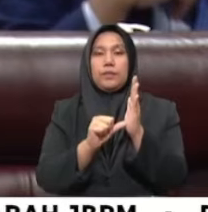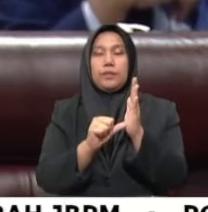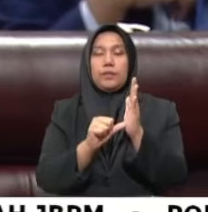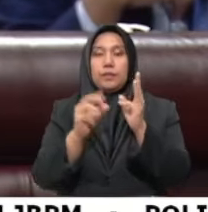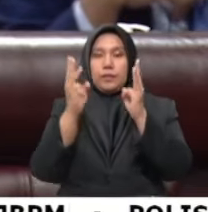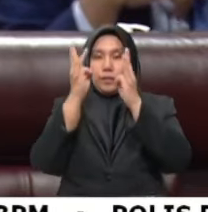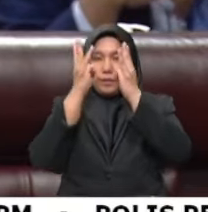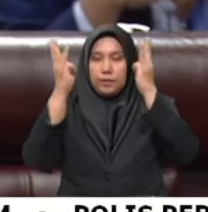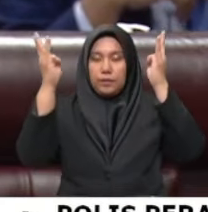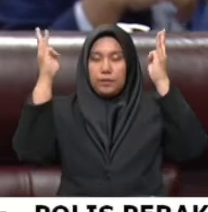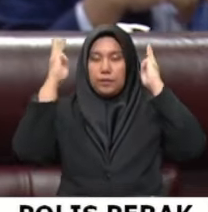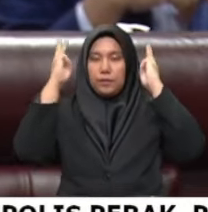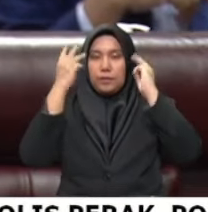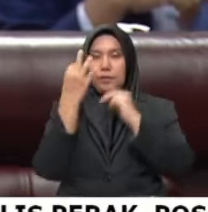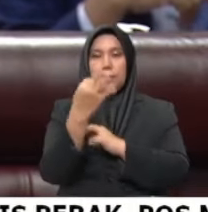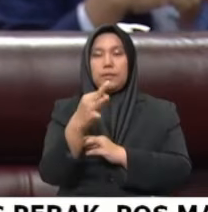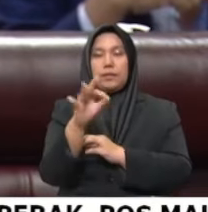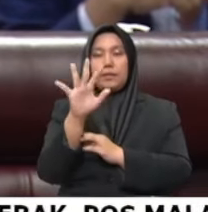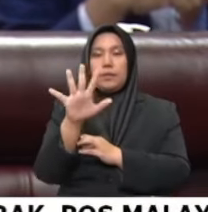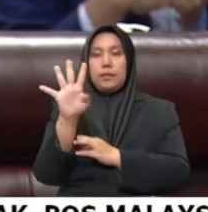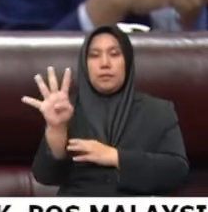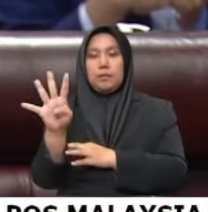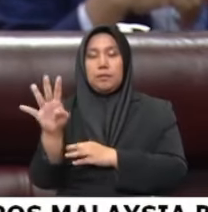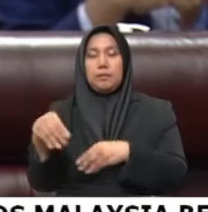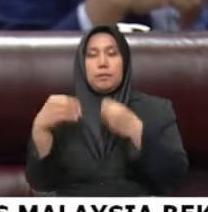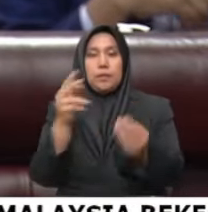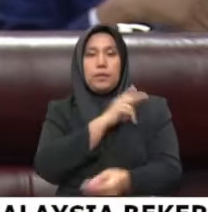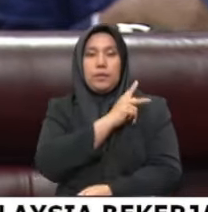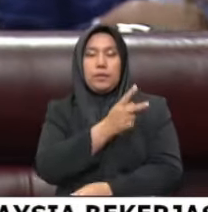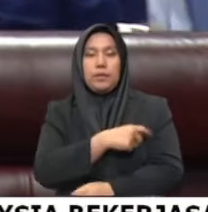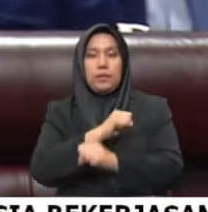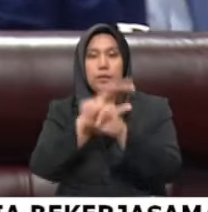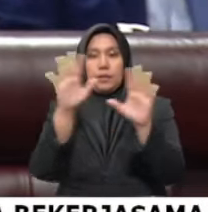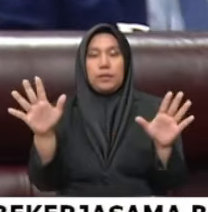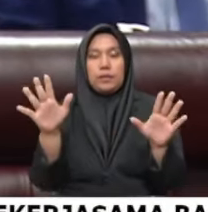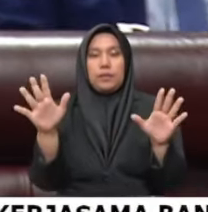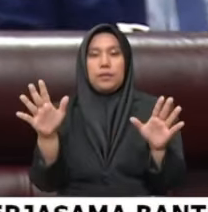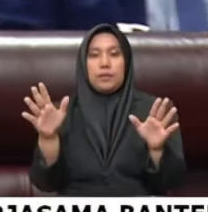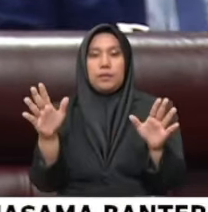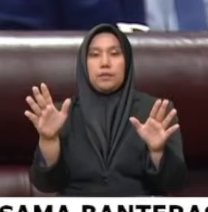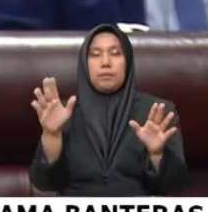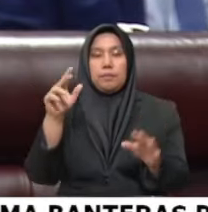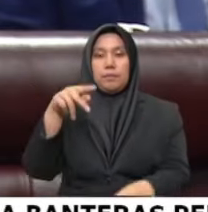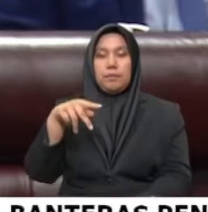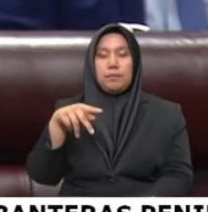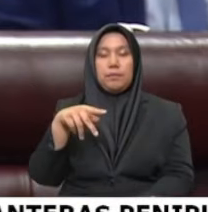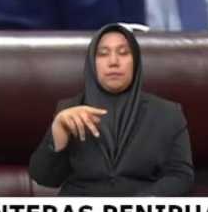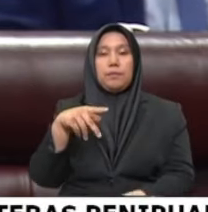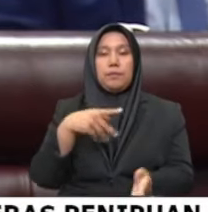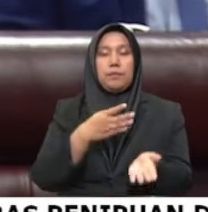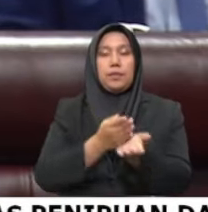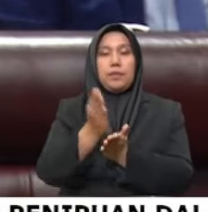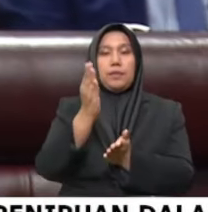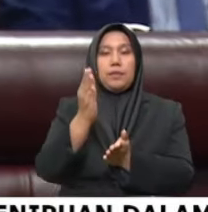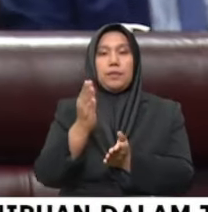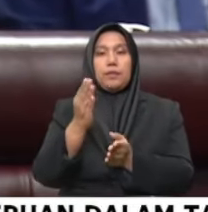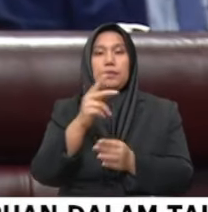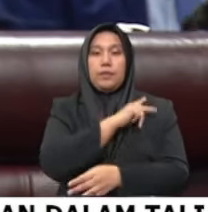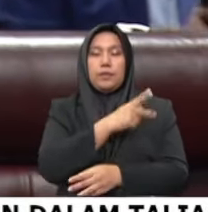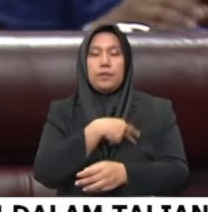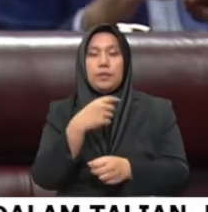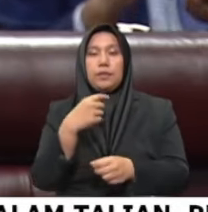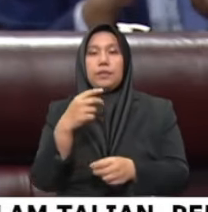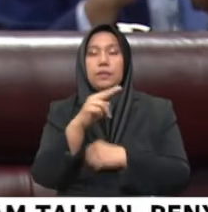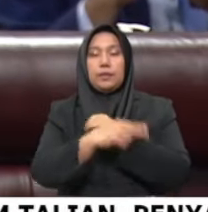Asli 1954 memberi kuasa yang jelas kepada pihak berkuasa negeri bagi melaksanakan pewartaan tanah